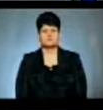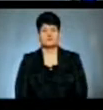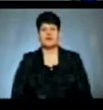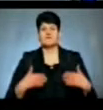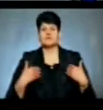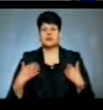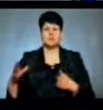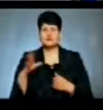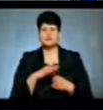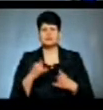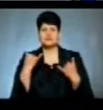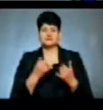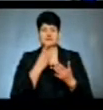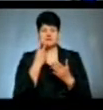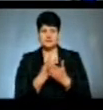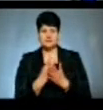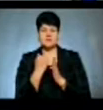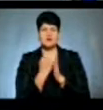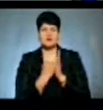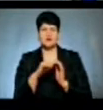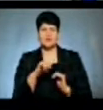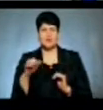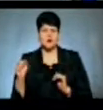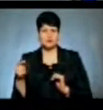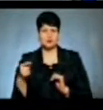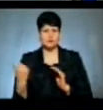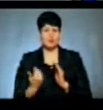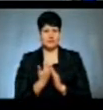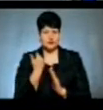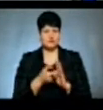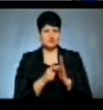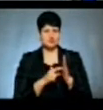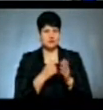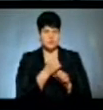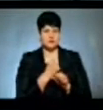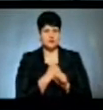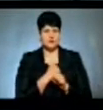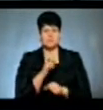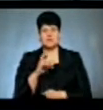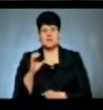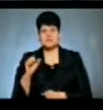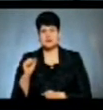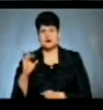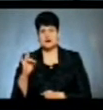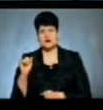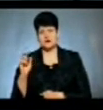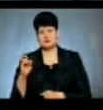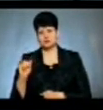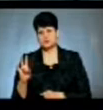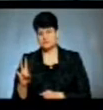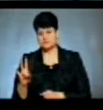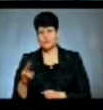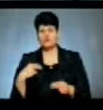Вітаю всіх, хто до нас приєднався. В ефірі телеканалу ЮА «Тернопіль новини» у студії Богдана Сарабун. У